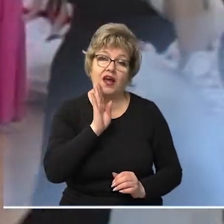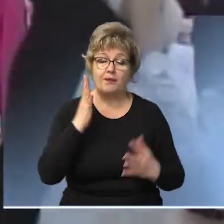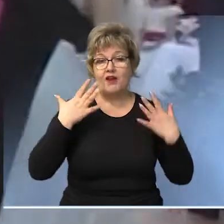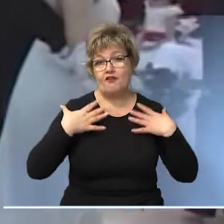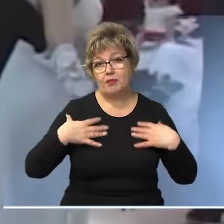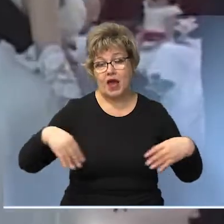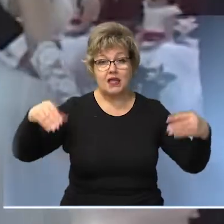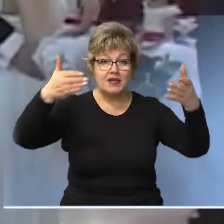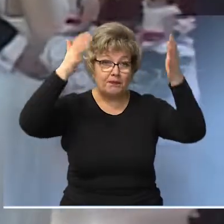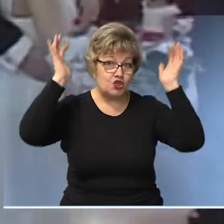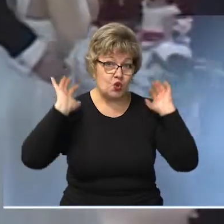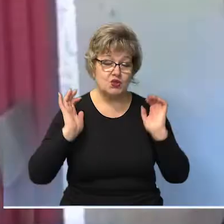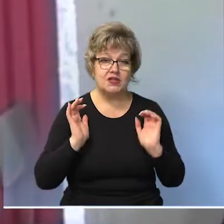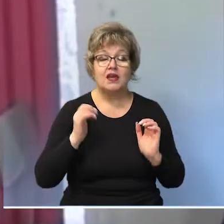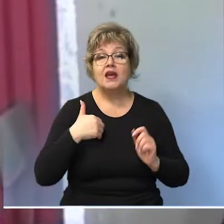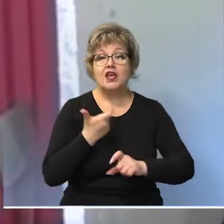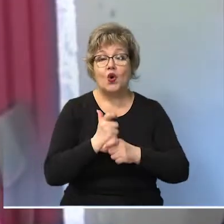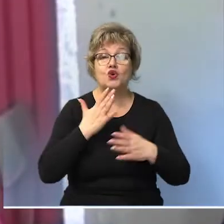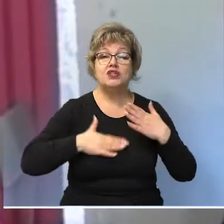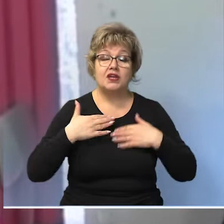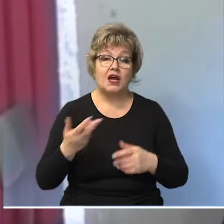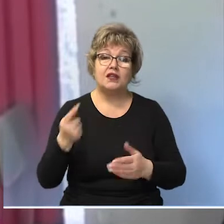дамы, платья, прически. Я очень